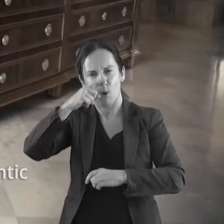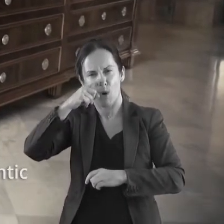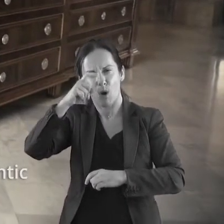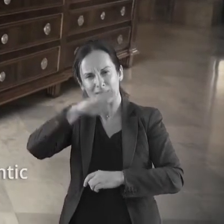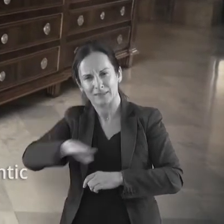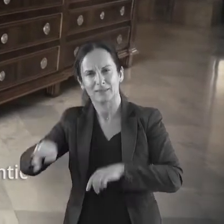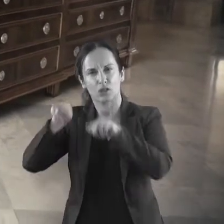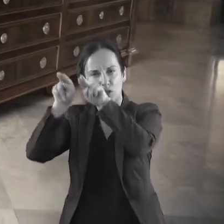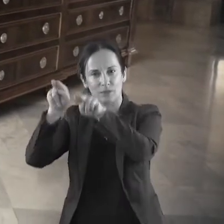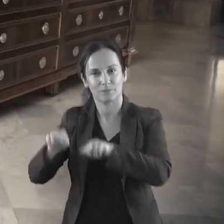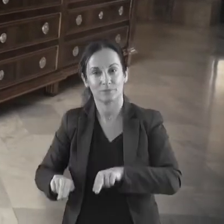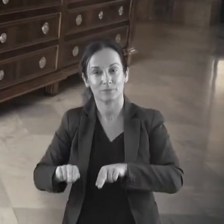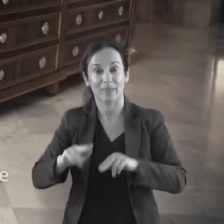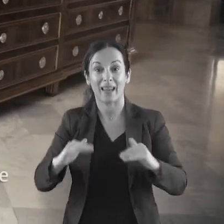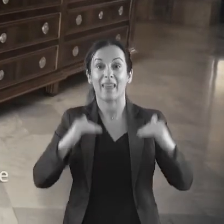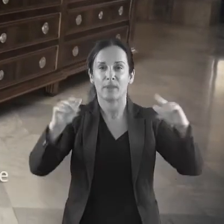Misericòrdia.